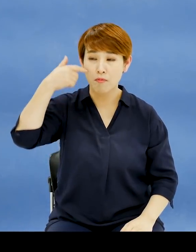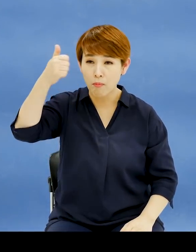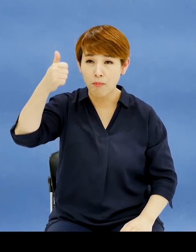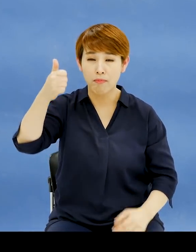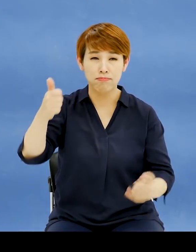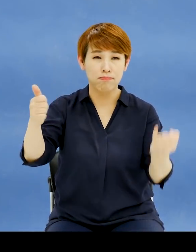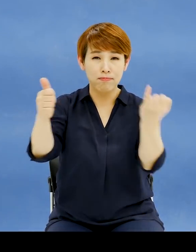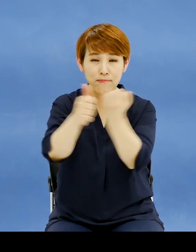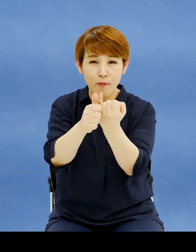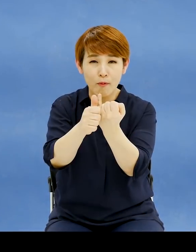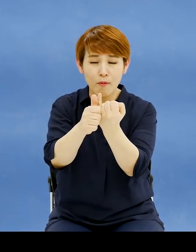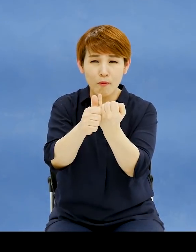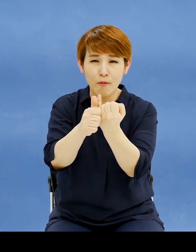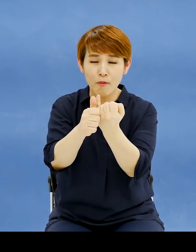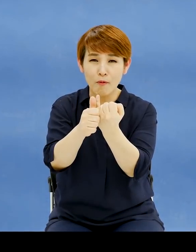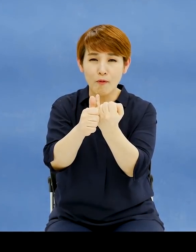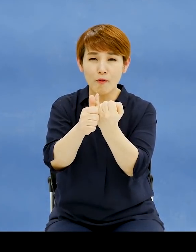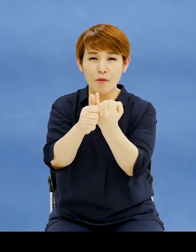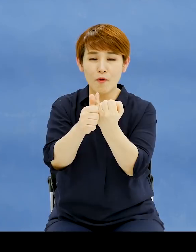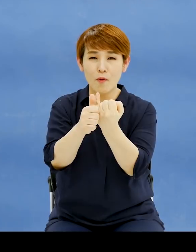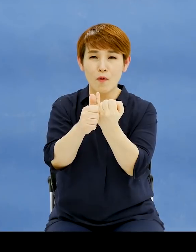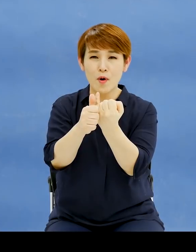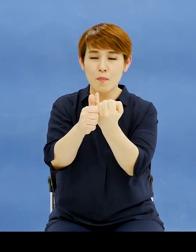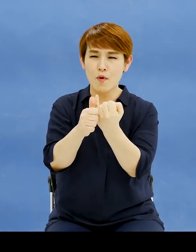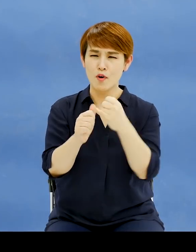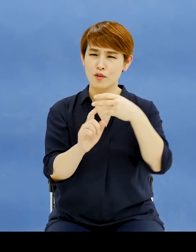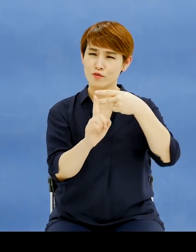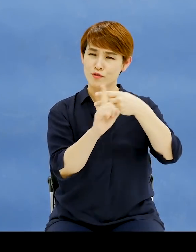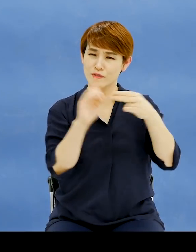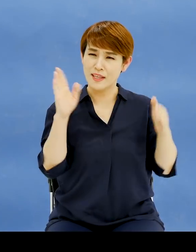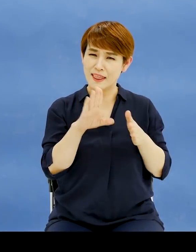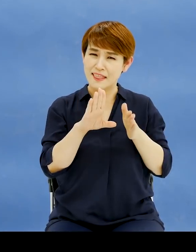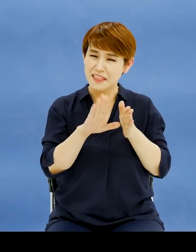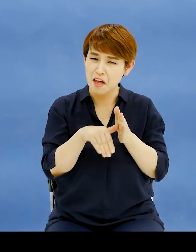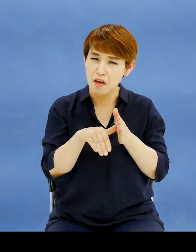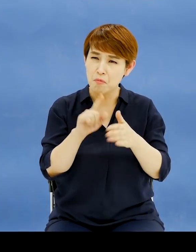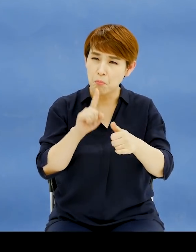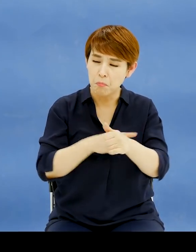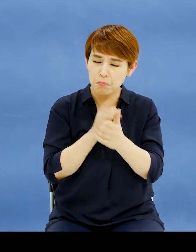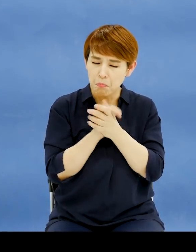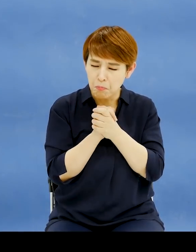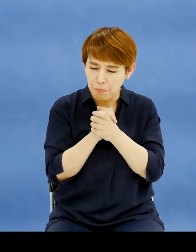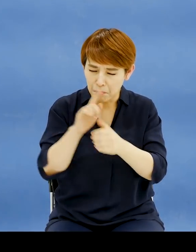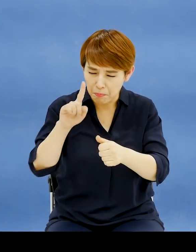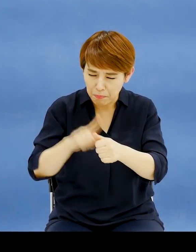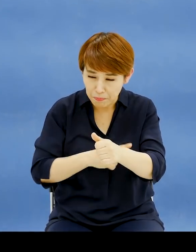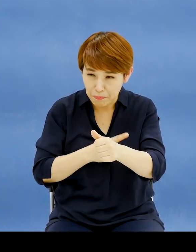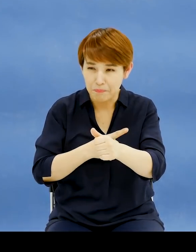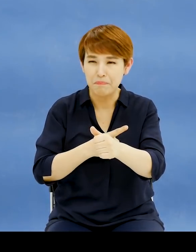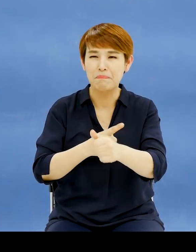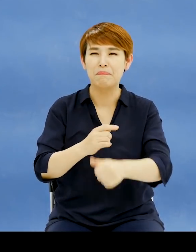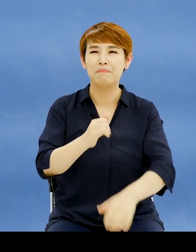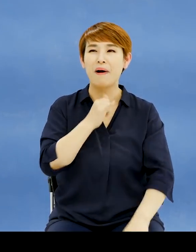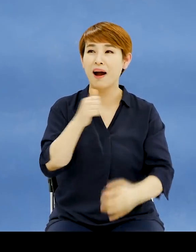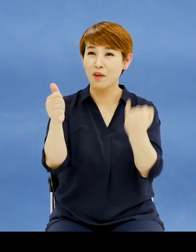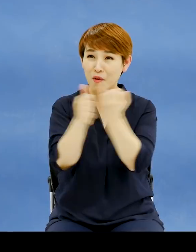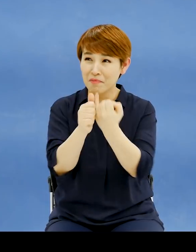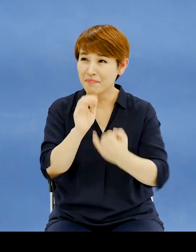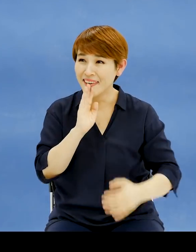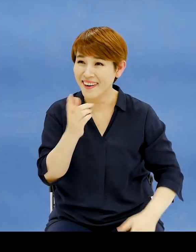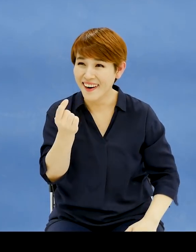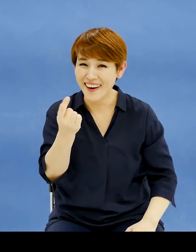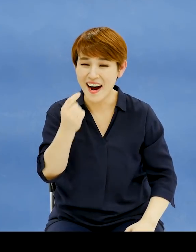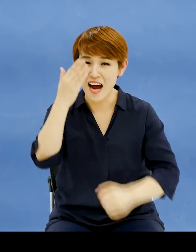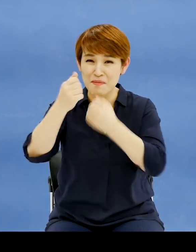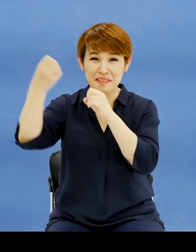미국 목사님과 결혼하시게 된 이유가 어떻게 보면 중학교 때 나도 모르게 기도를 해버려서 결혼을 하게